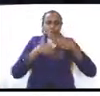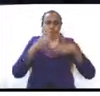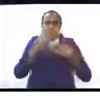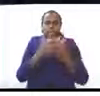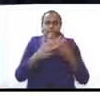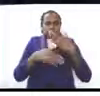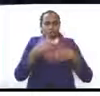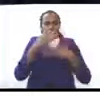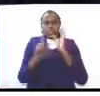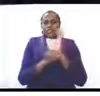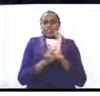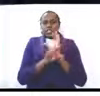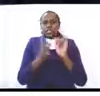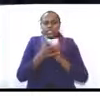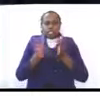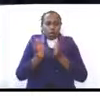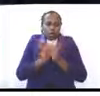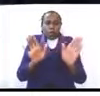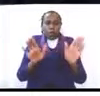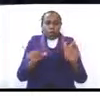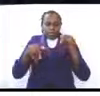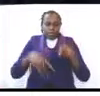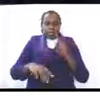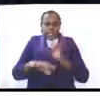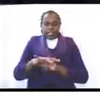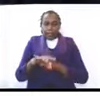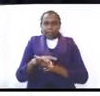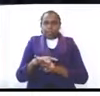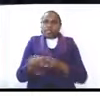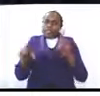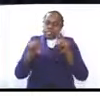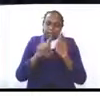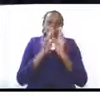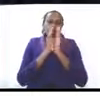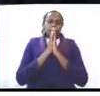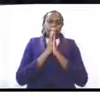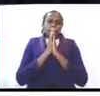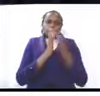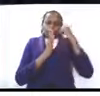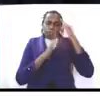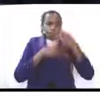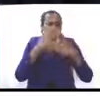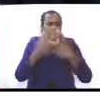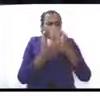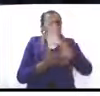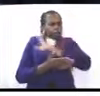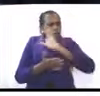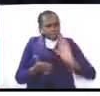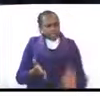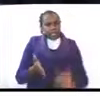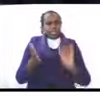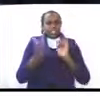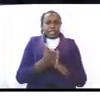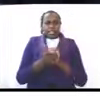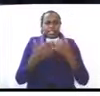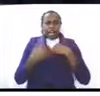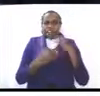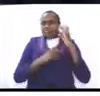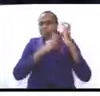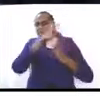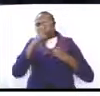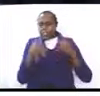makanisani yote ambao yamefunguliwa kwa wakati huu. Na tuombea Wakristo ambao wamekuwa na